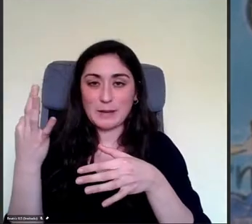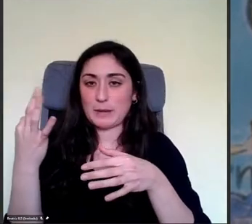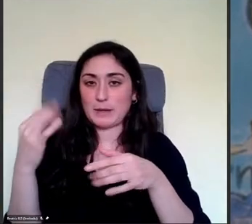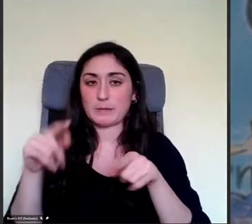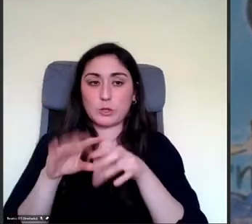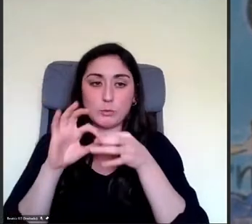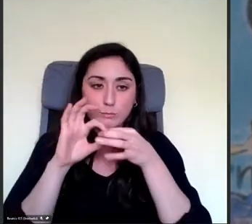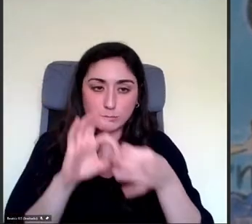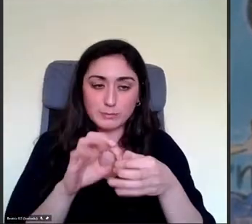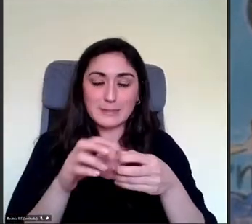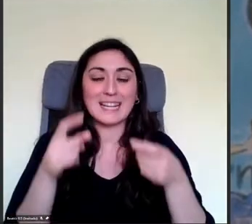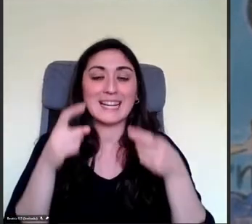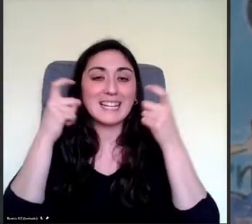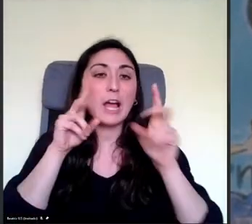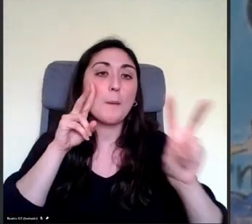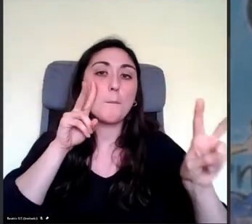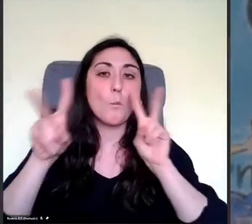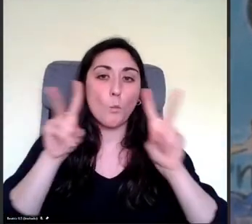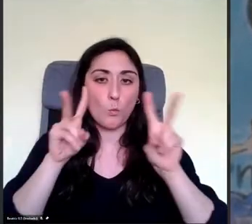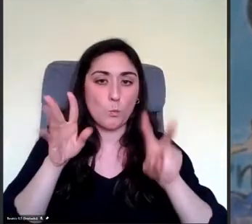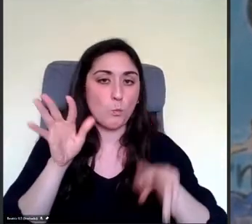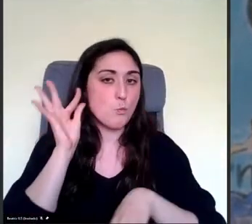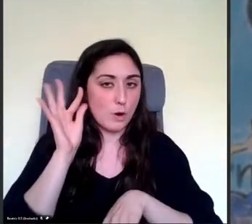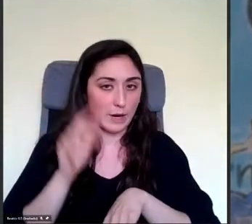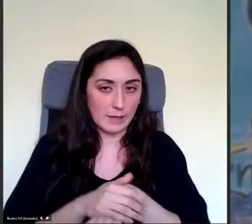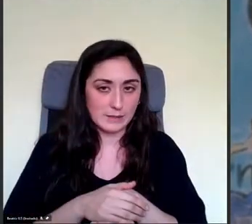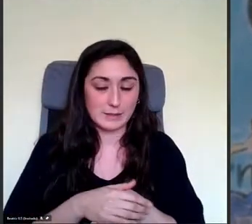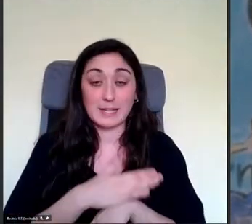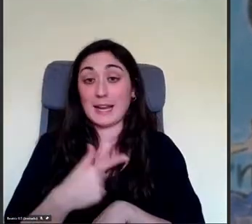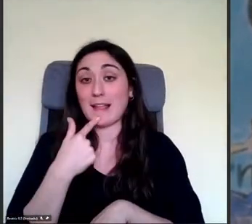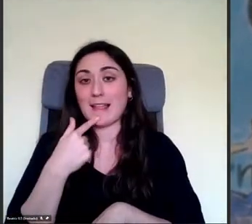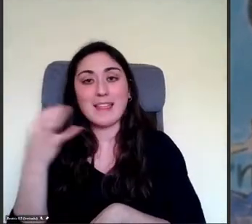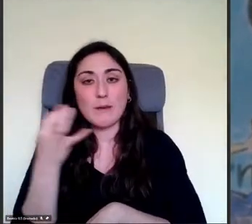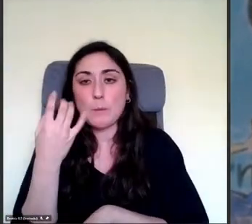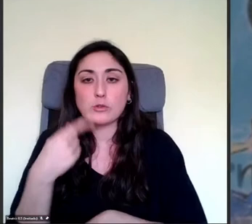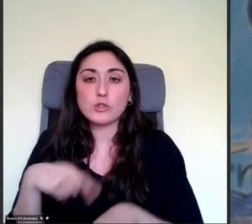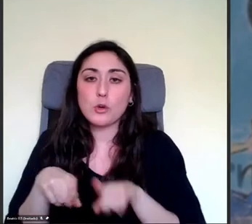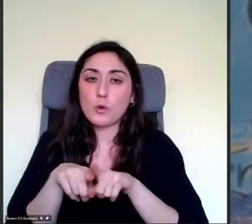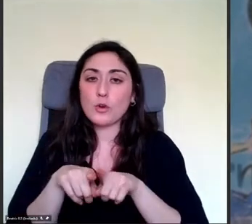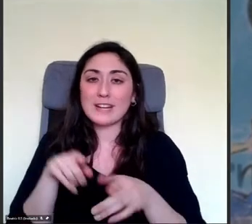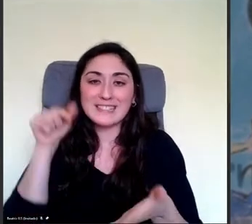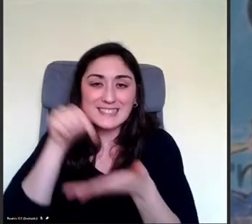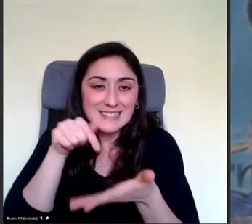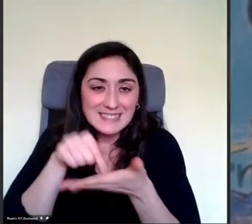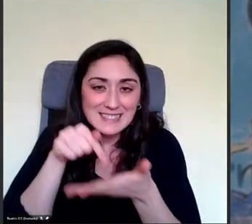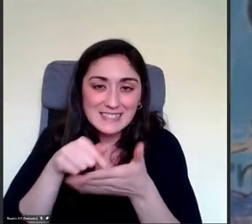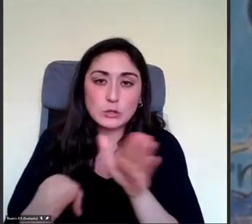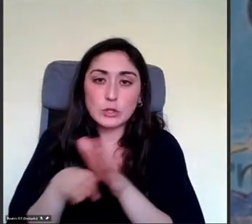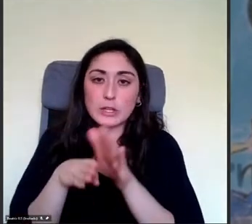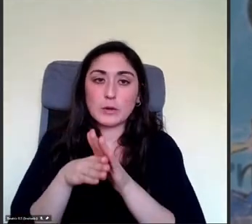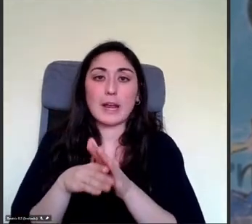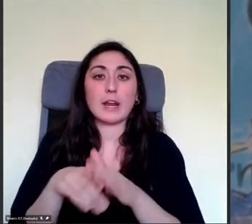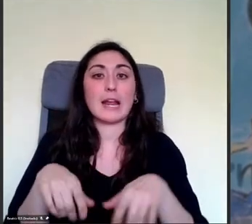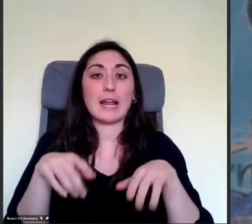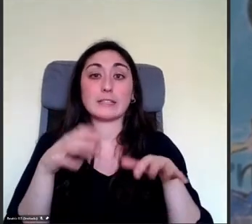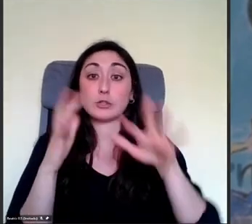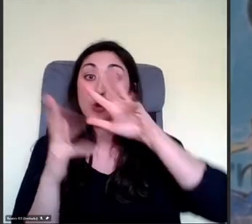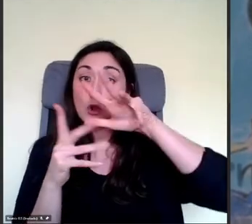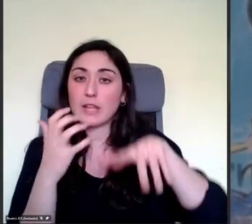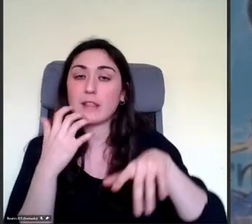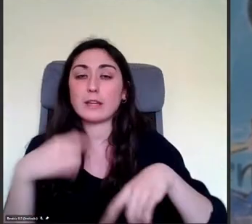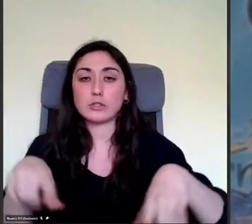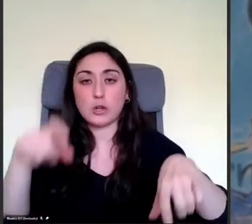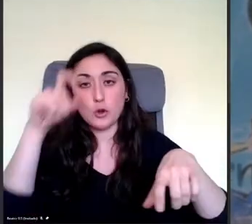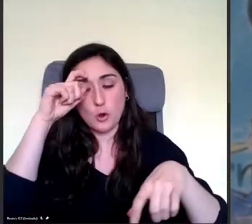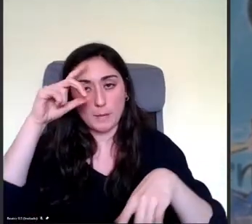no podem deixar d'insistir en la necessitat de sortir als titulars o a les notícies amb nom i cognoms i reivindicar els noms